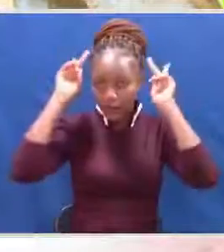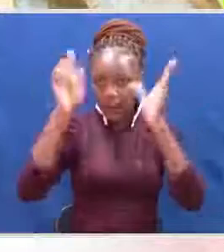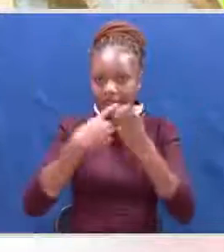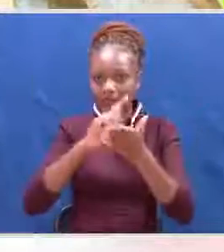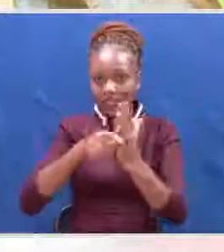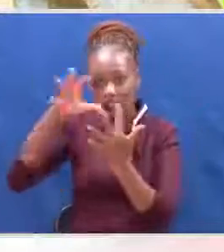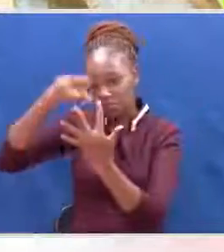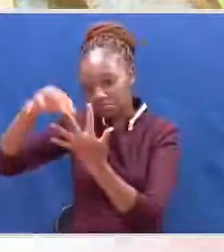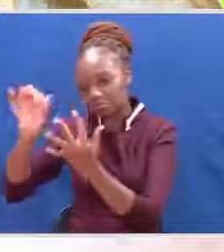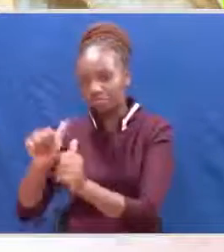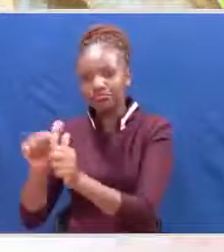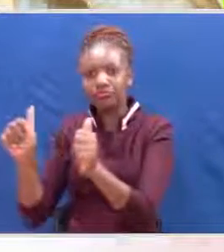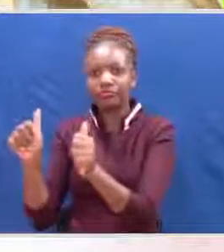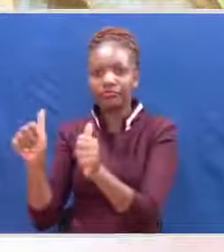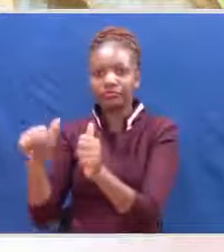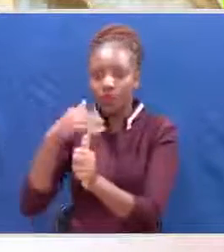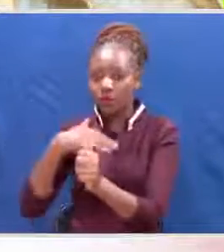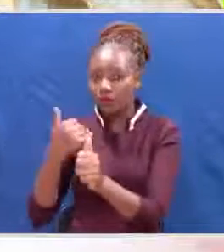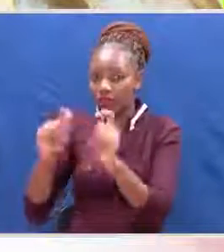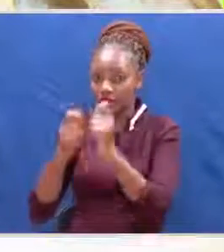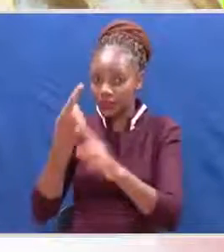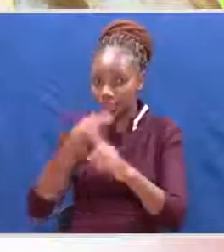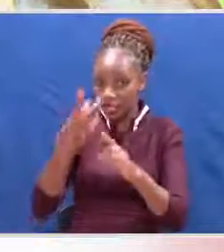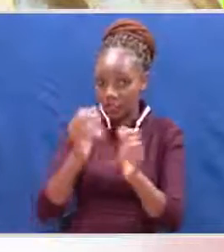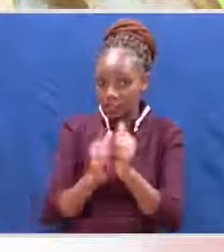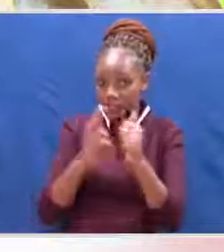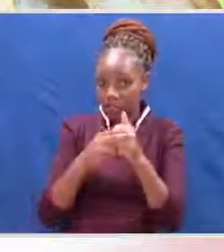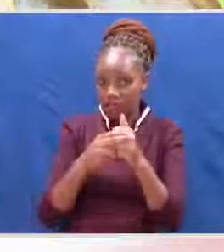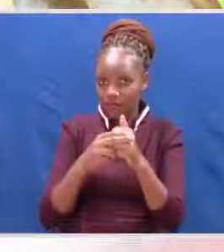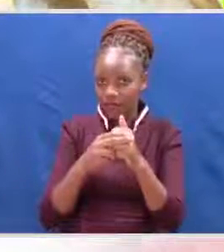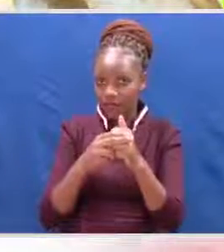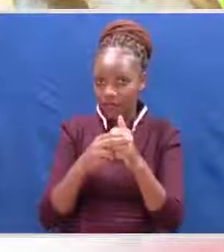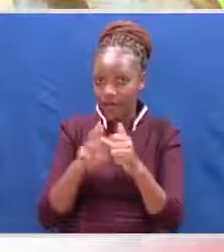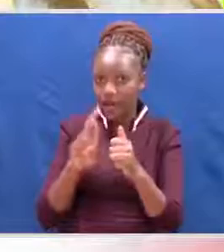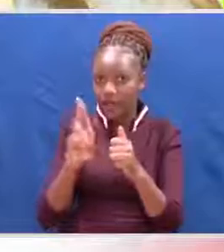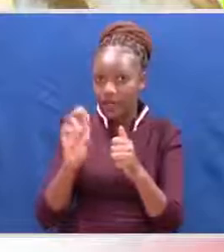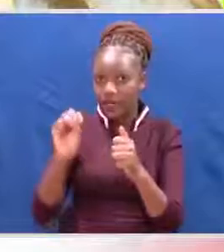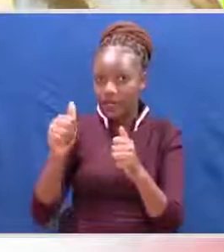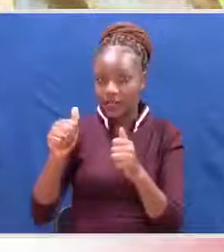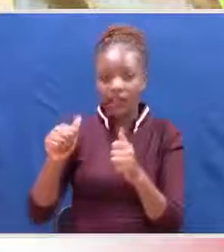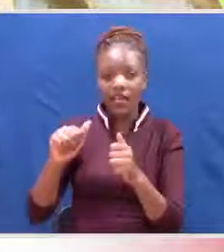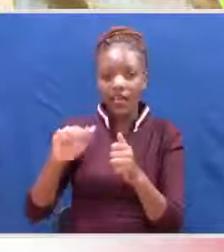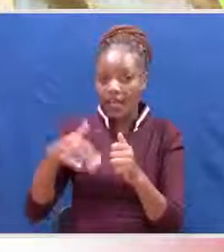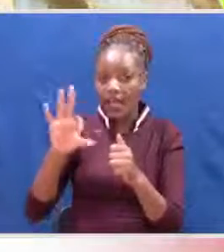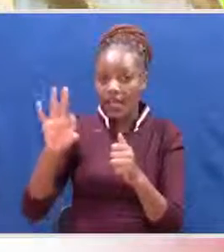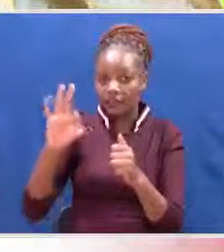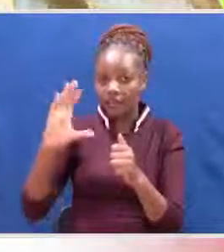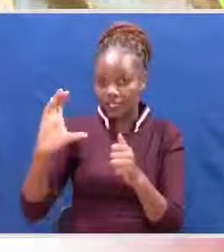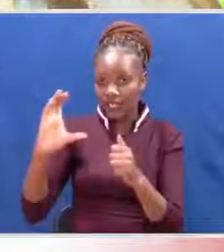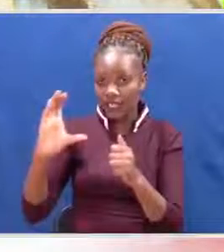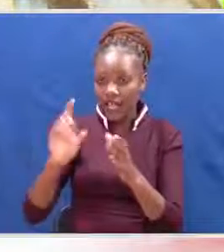tulichukuliwa na Rush. Kuna timu ilikuwa inaitwa Rush FC 2012. Head coach alikuwa Chris Makoha. So from there